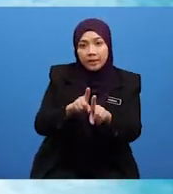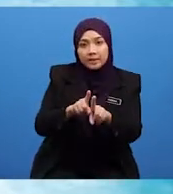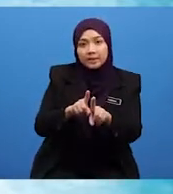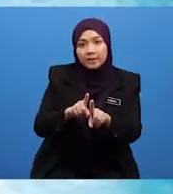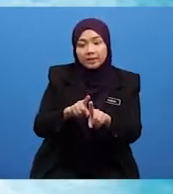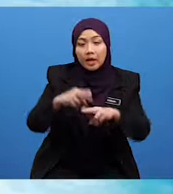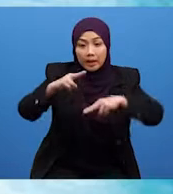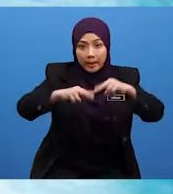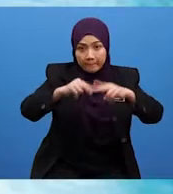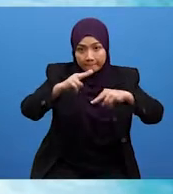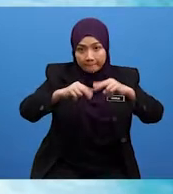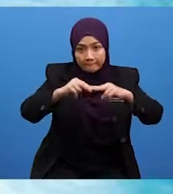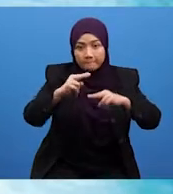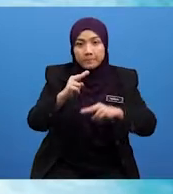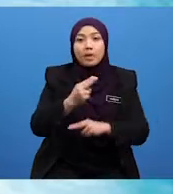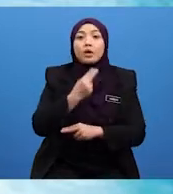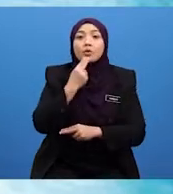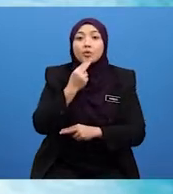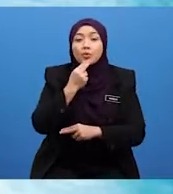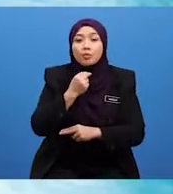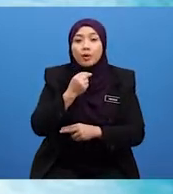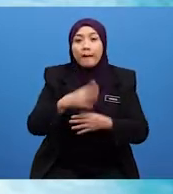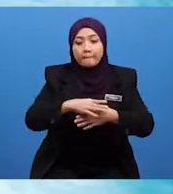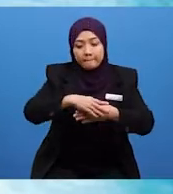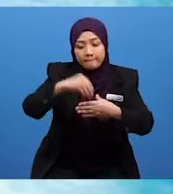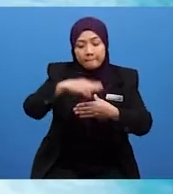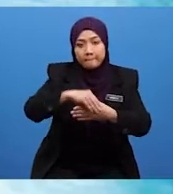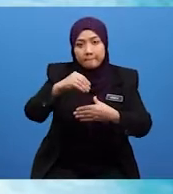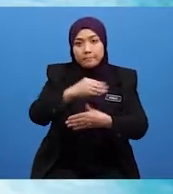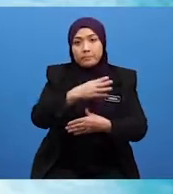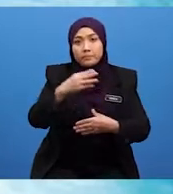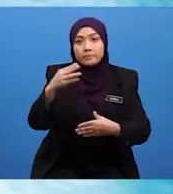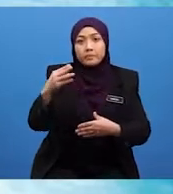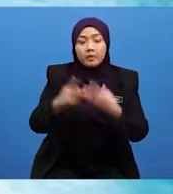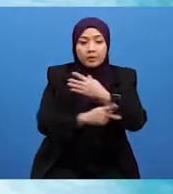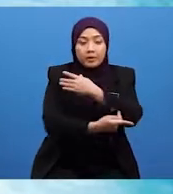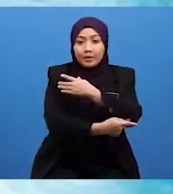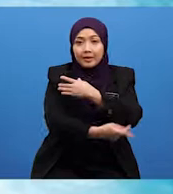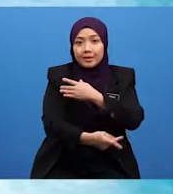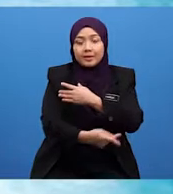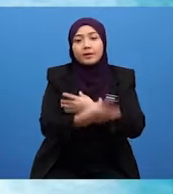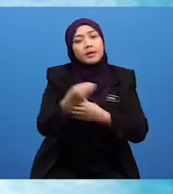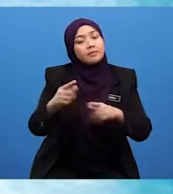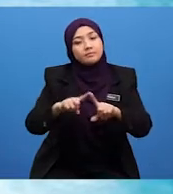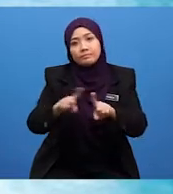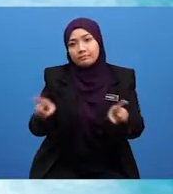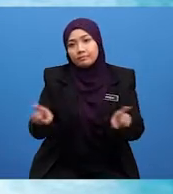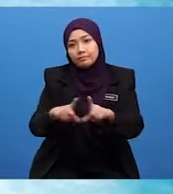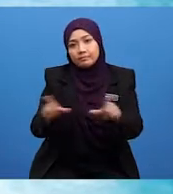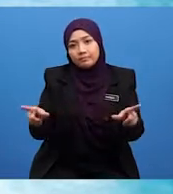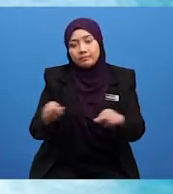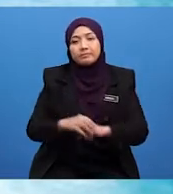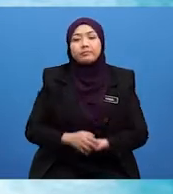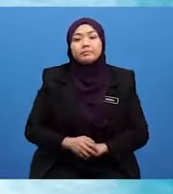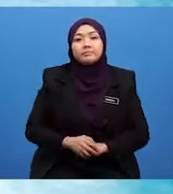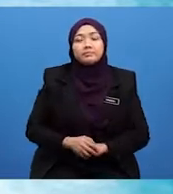Jawapannya, garam, gula, minyak masak, keledek dan sebagainya.